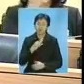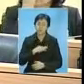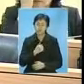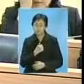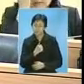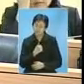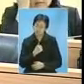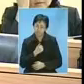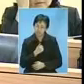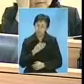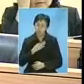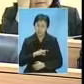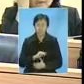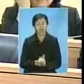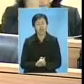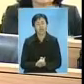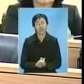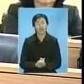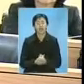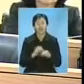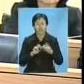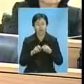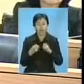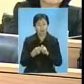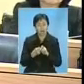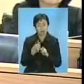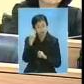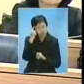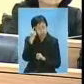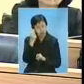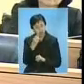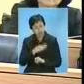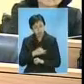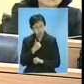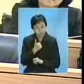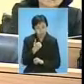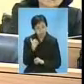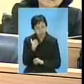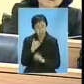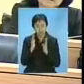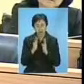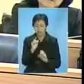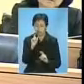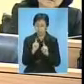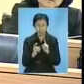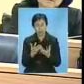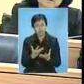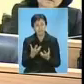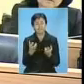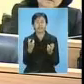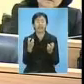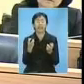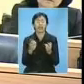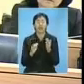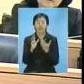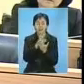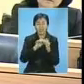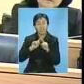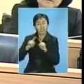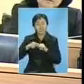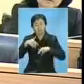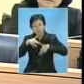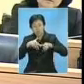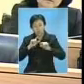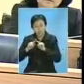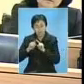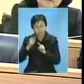าจริงๆแล้วเป็นเรื่องที่ทำให้เกิดความสร้างสรรค์หรือเปล่าหรือทำให้เกิดความสูญเสียเพราะฉะนั้นประชาชนทั้งโลกก็เกิดการท